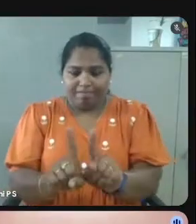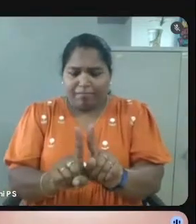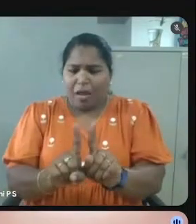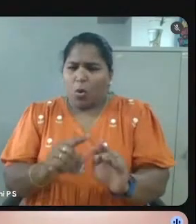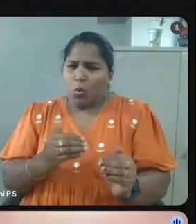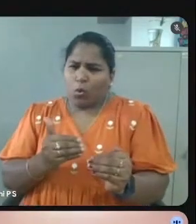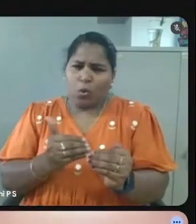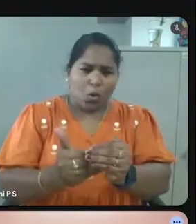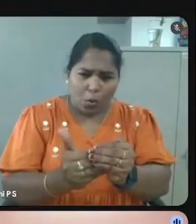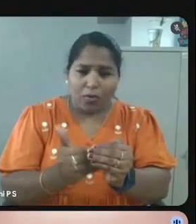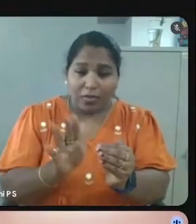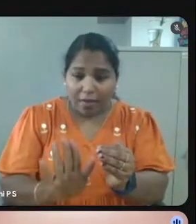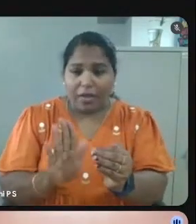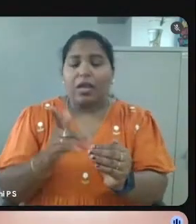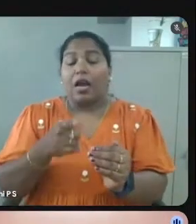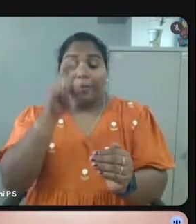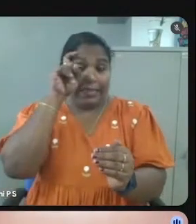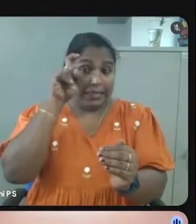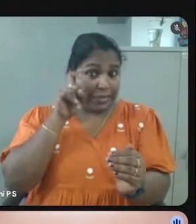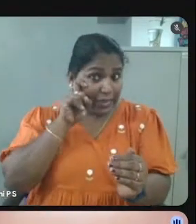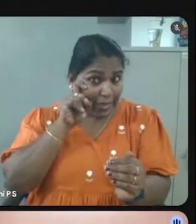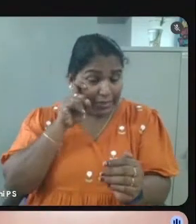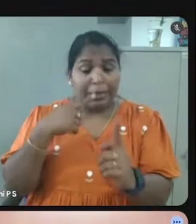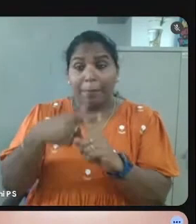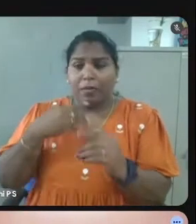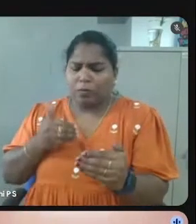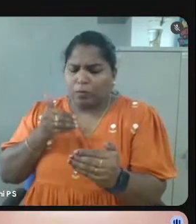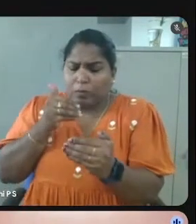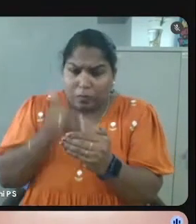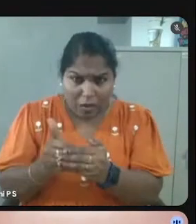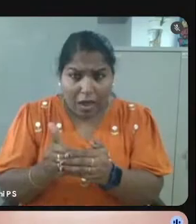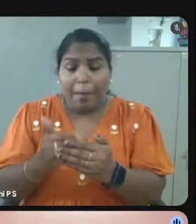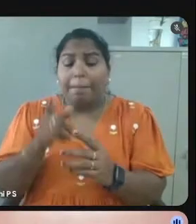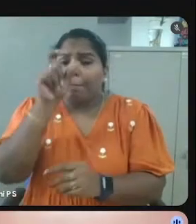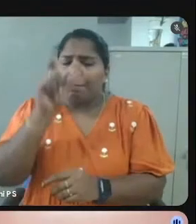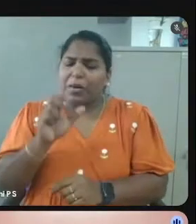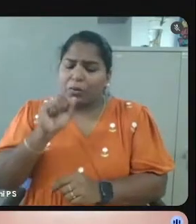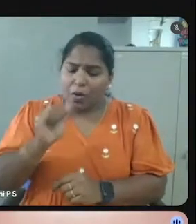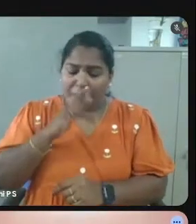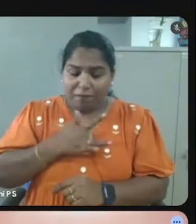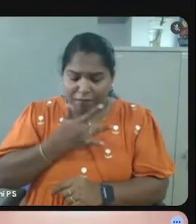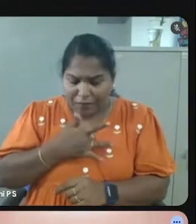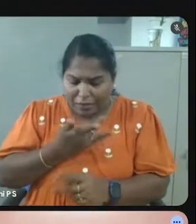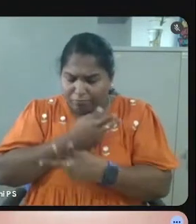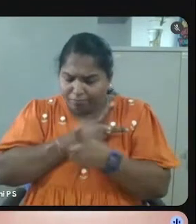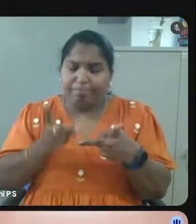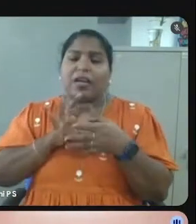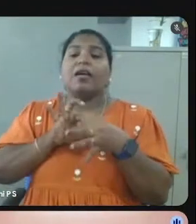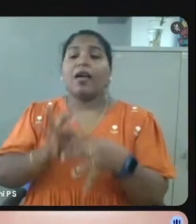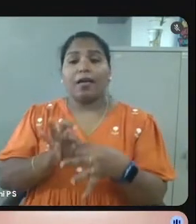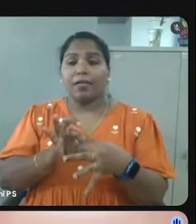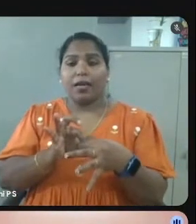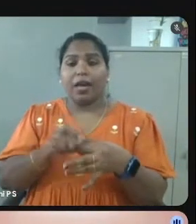സെക്ഷുവാലിറ്റിയും ഇന്റിമസിയും ഒരു വ്യക്തിയോട് ഇമോഷണൽ വെൽബീയിങ് മുന്നോട്ട് പോകുന്ന കാര്യമാണ്. ഇത്